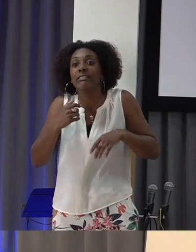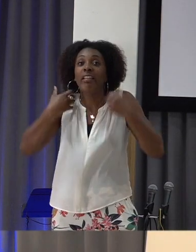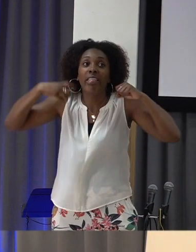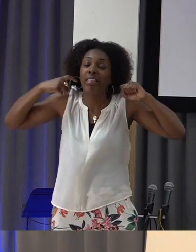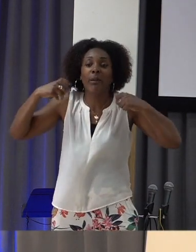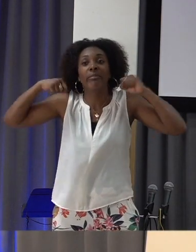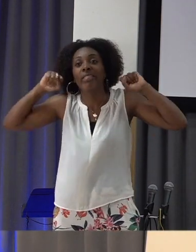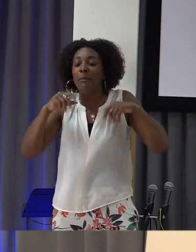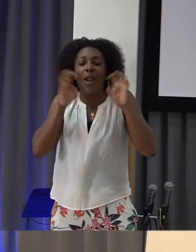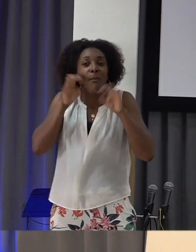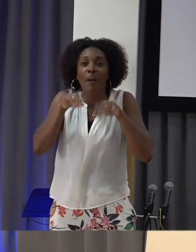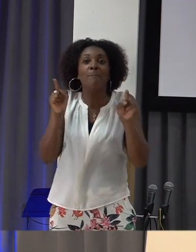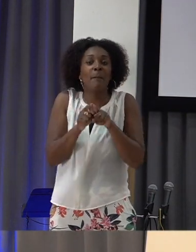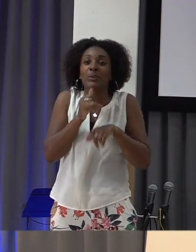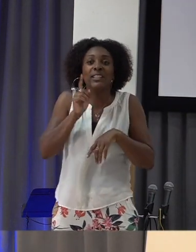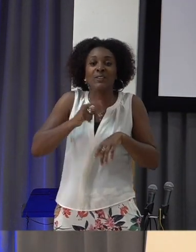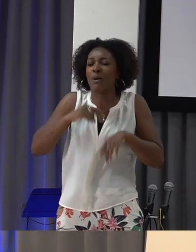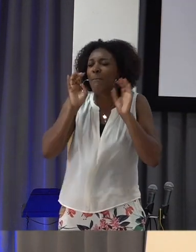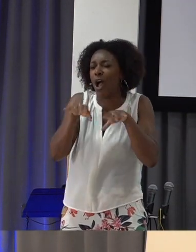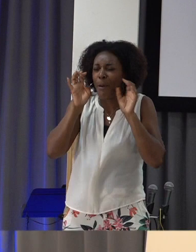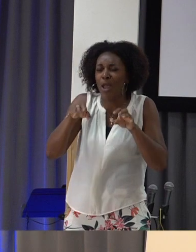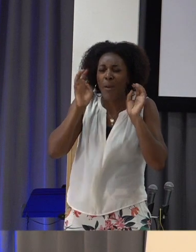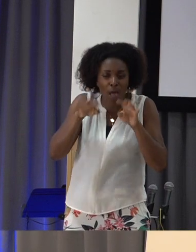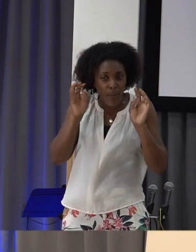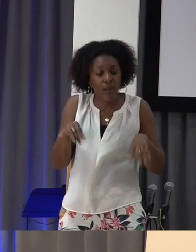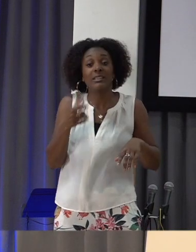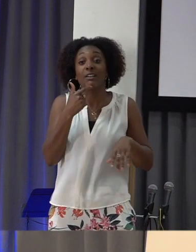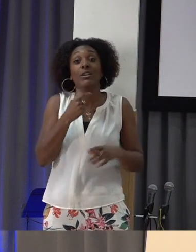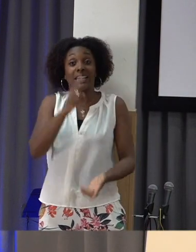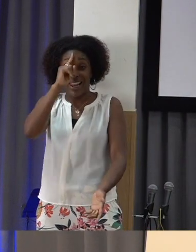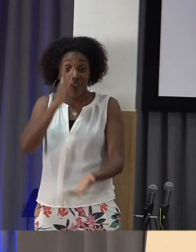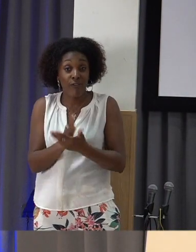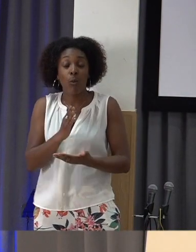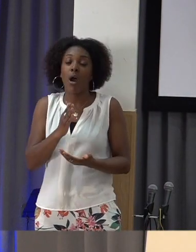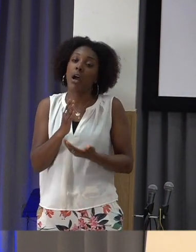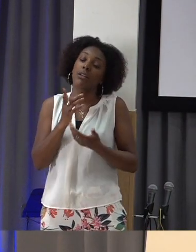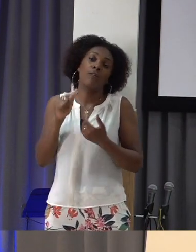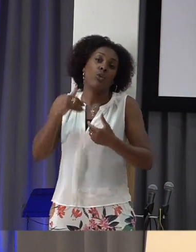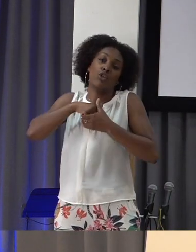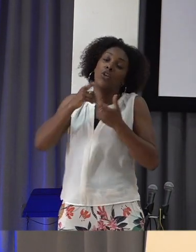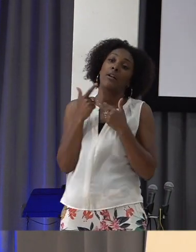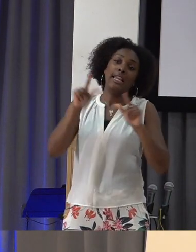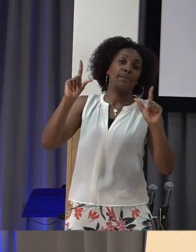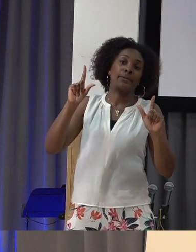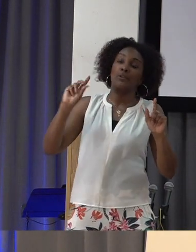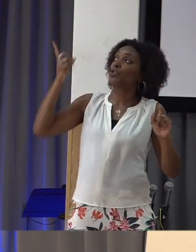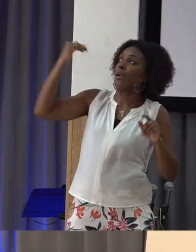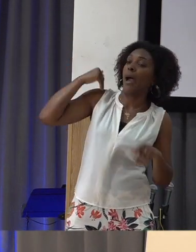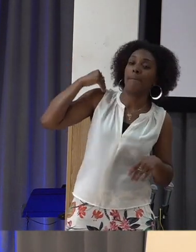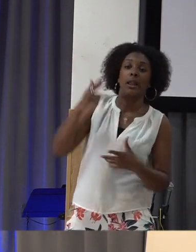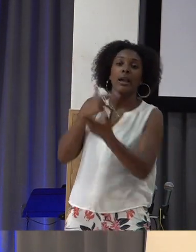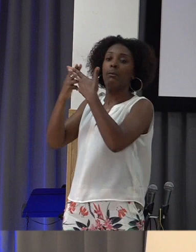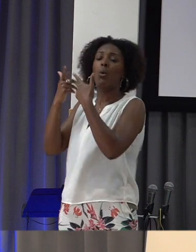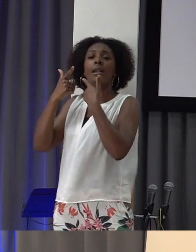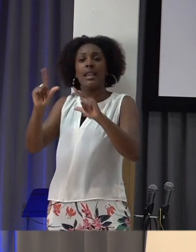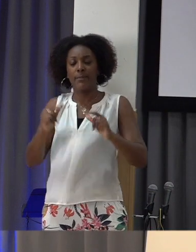semonce. Alors, elle ne peut donc la foi qu'être une libre réponse à l'appel de Dieu. Et Jésus, lors des